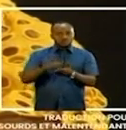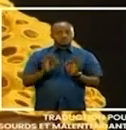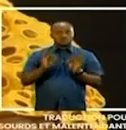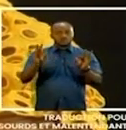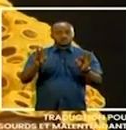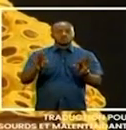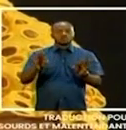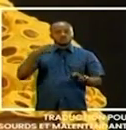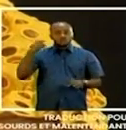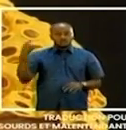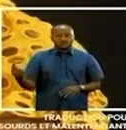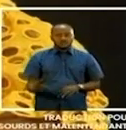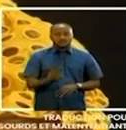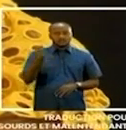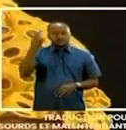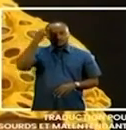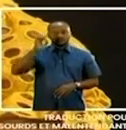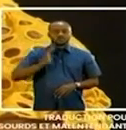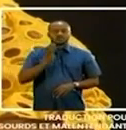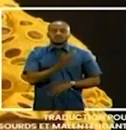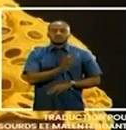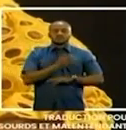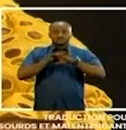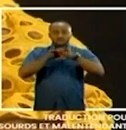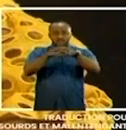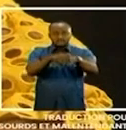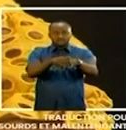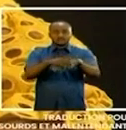un renouvellement permanent de notre engagement.